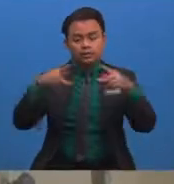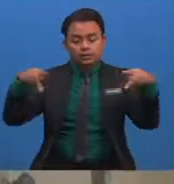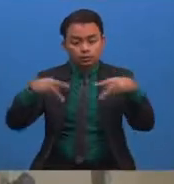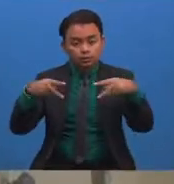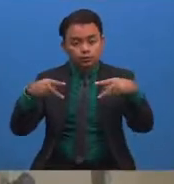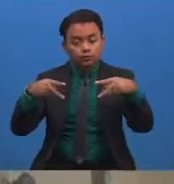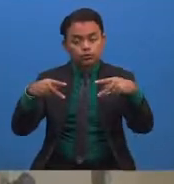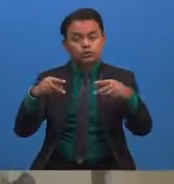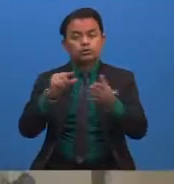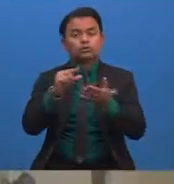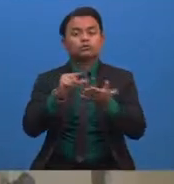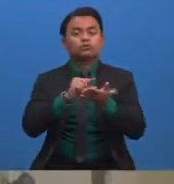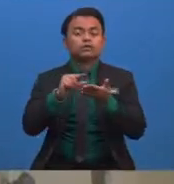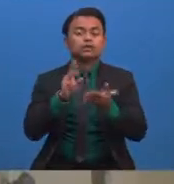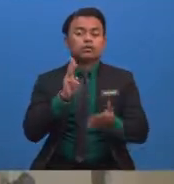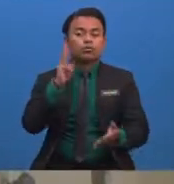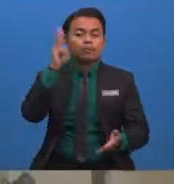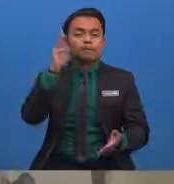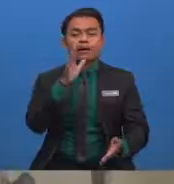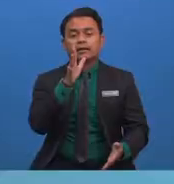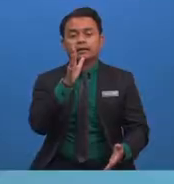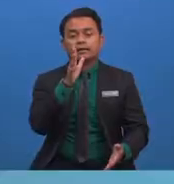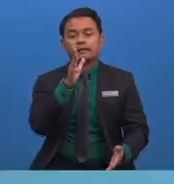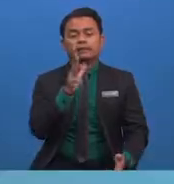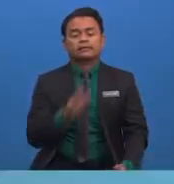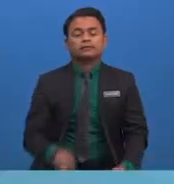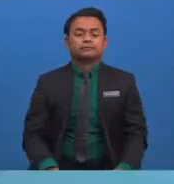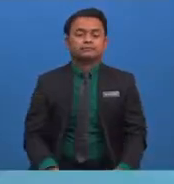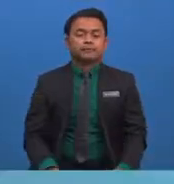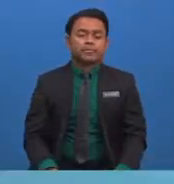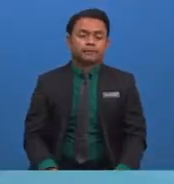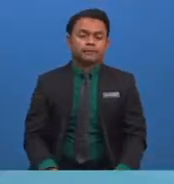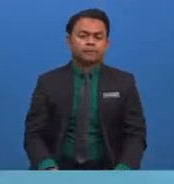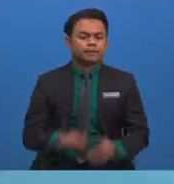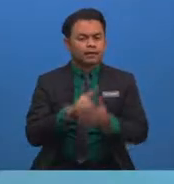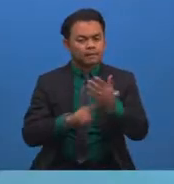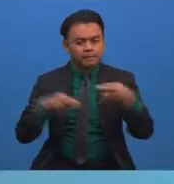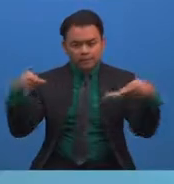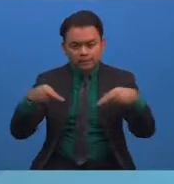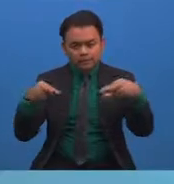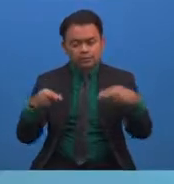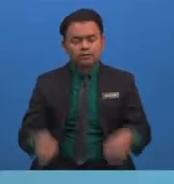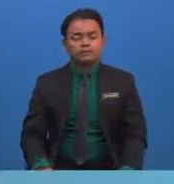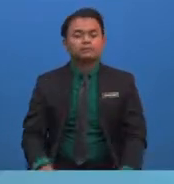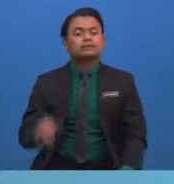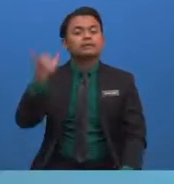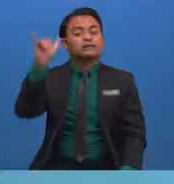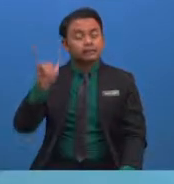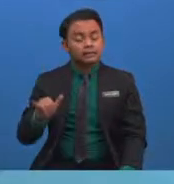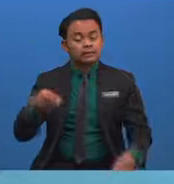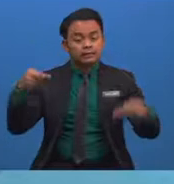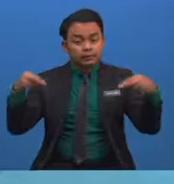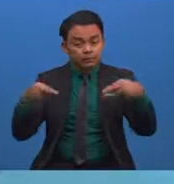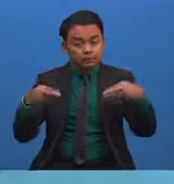Murid-murid, apakah maksud merebus? Ya, merebus merupakan teknik memasak